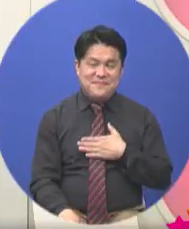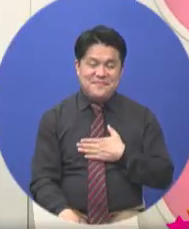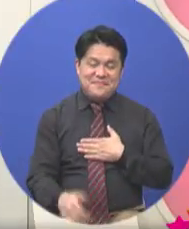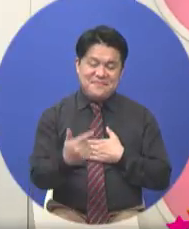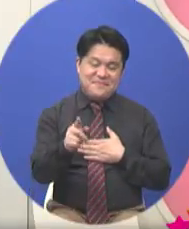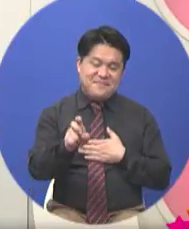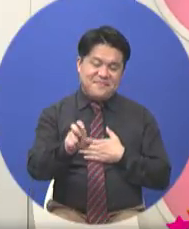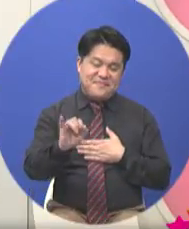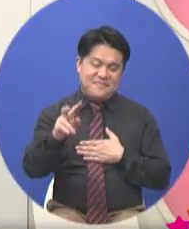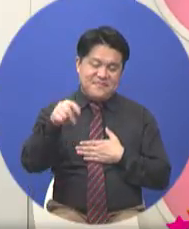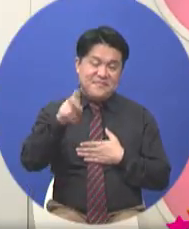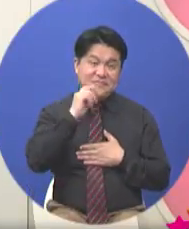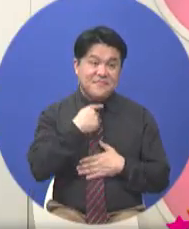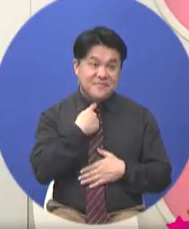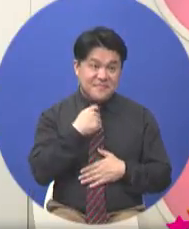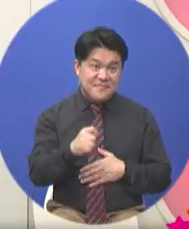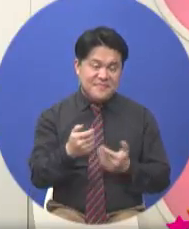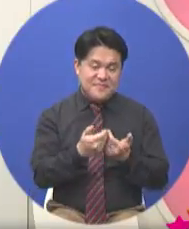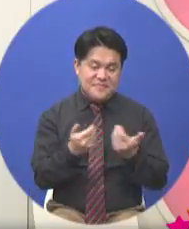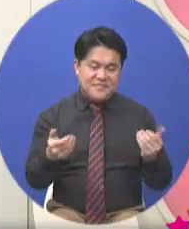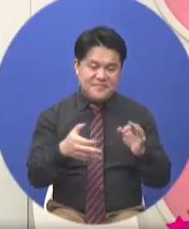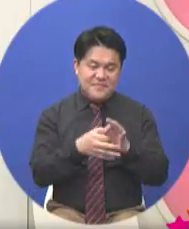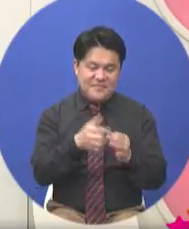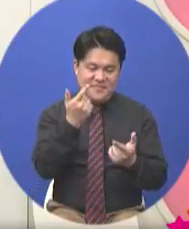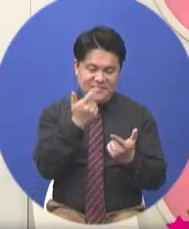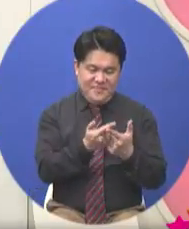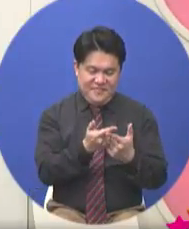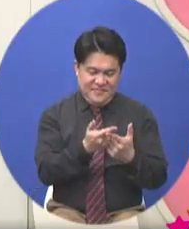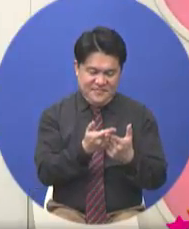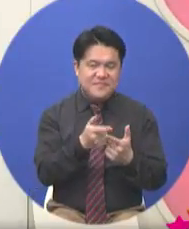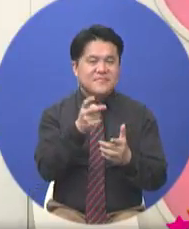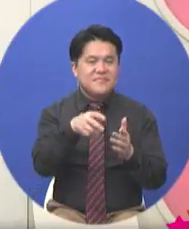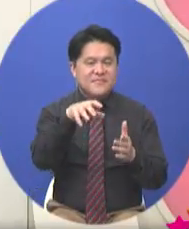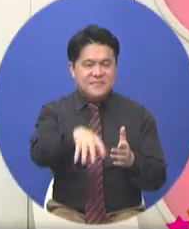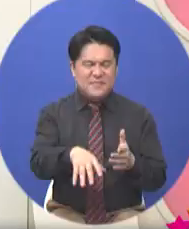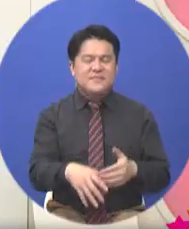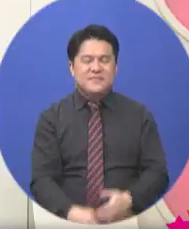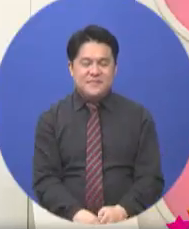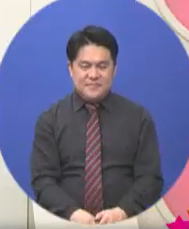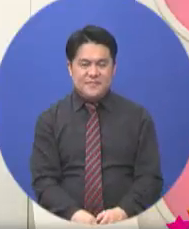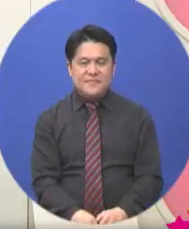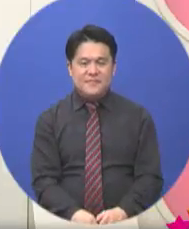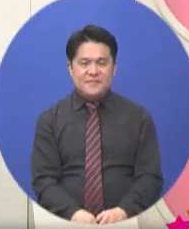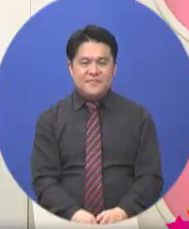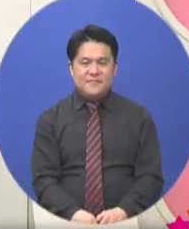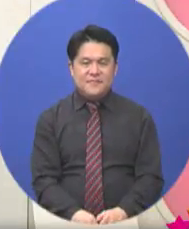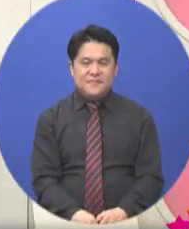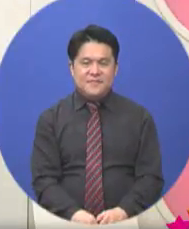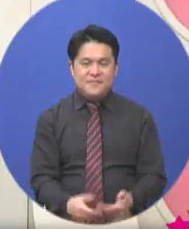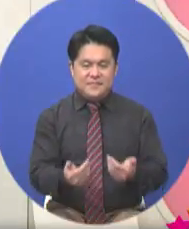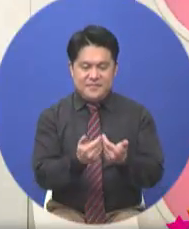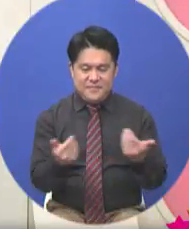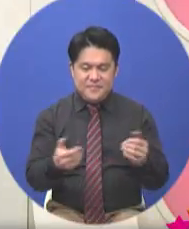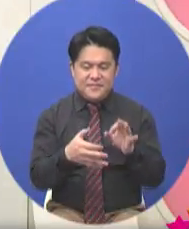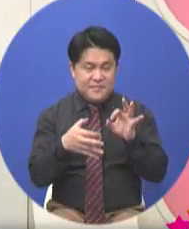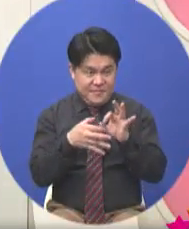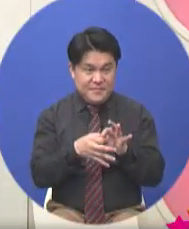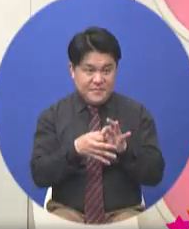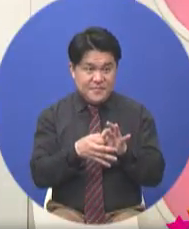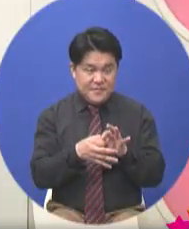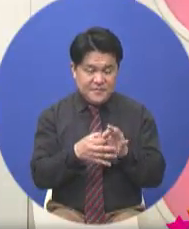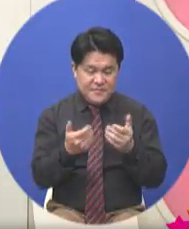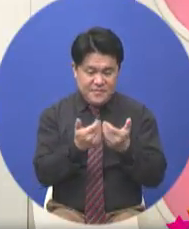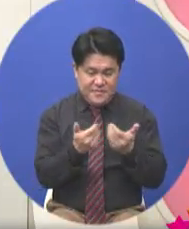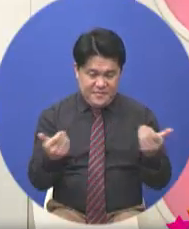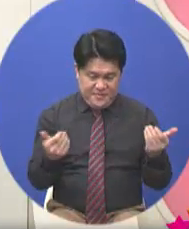남인수 선생님의 이별의 부산 정거장. 좋다. 예, 이별의 부산